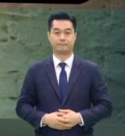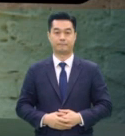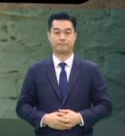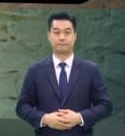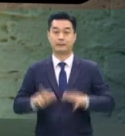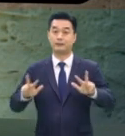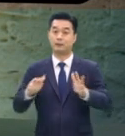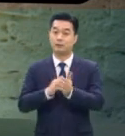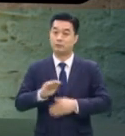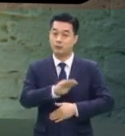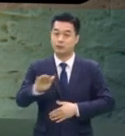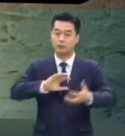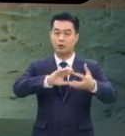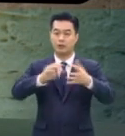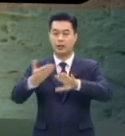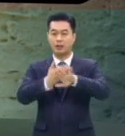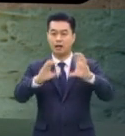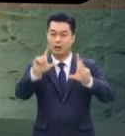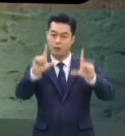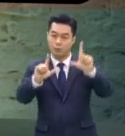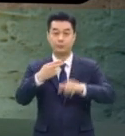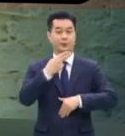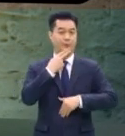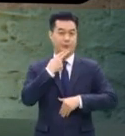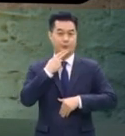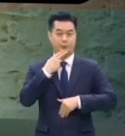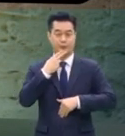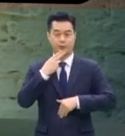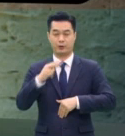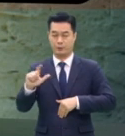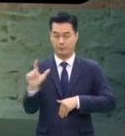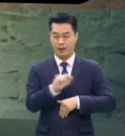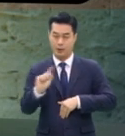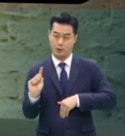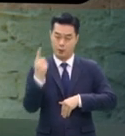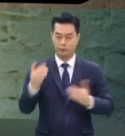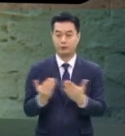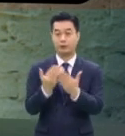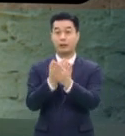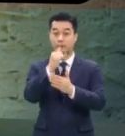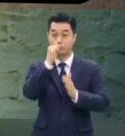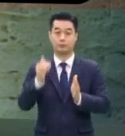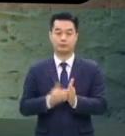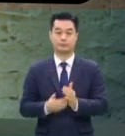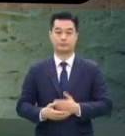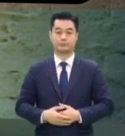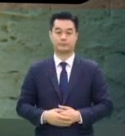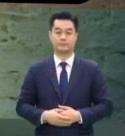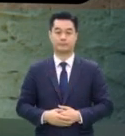그동안 우리는 전 세계 어느 나라에서도 찾아볼 수 없는 높은 성장을 이루어 냈습니다